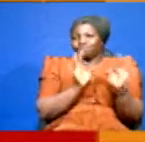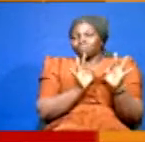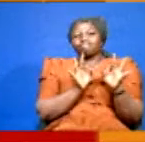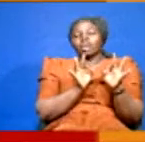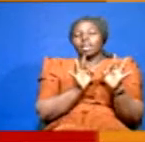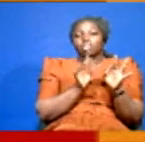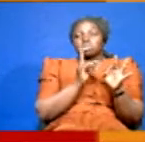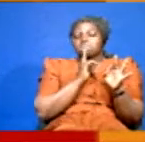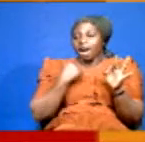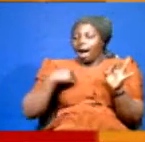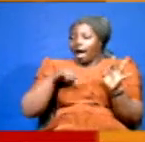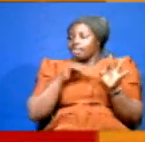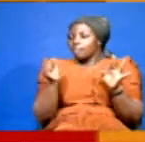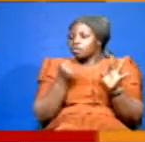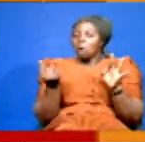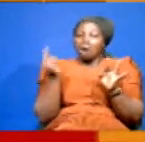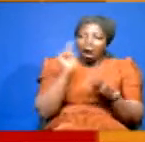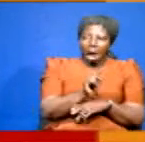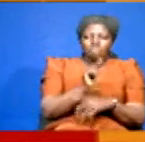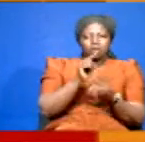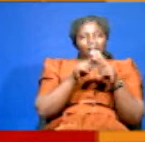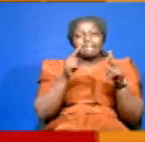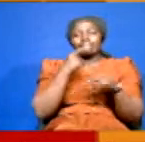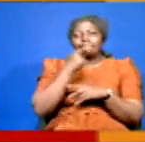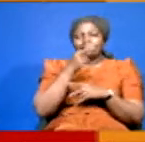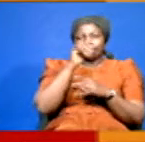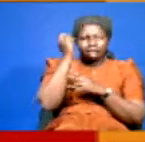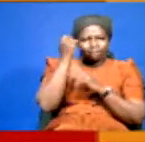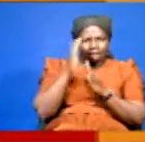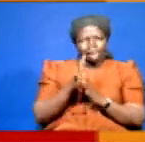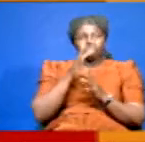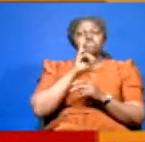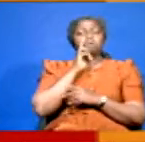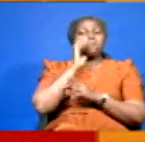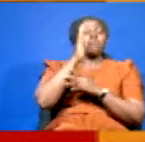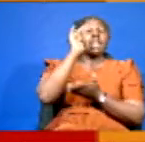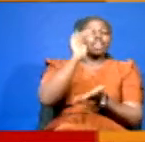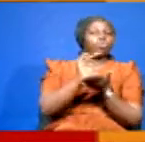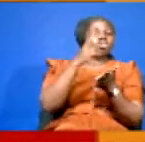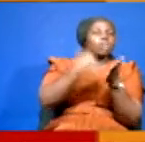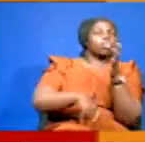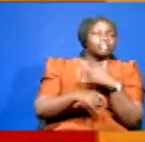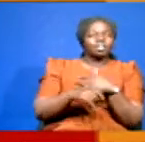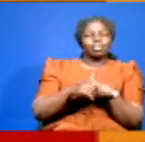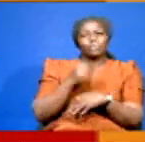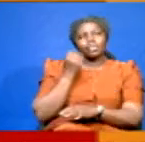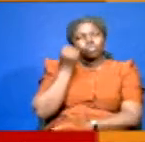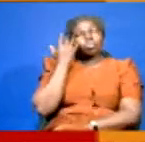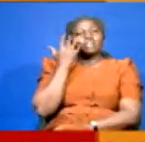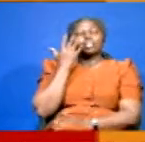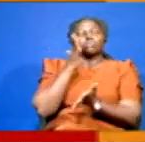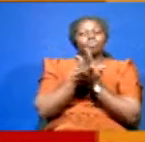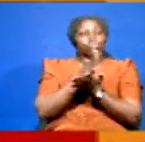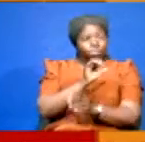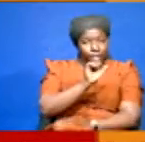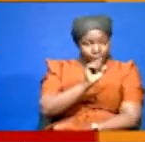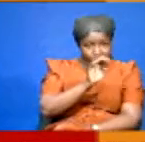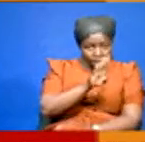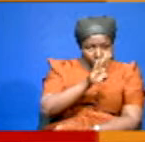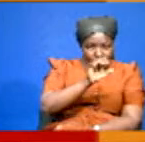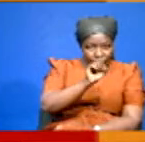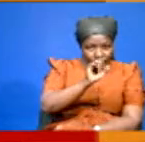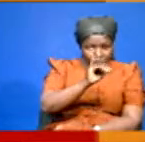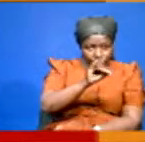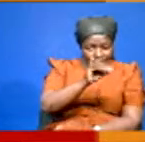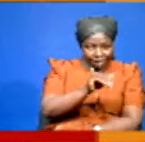na tuanze kudanganya wananchi kwamba kesho tutapunguza bei. Tulinotice hizo subsidies unasema huenda kule kwingine zimesaidia. Lakini